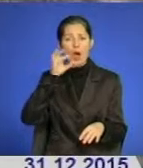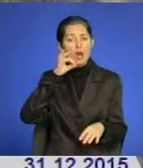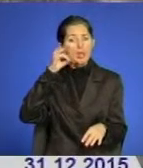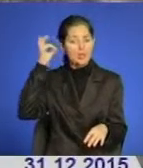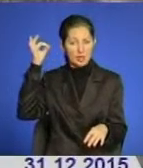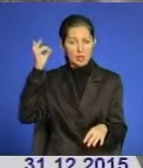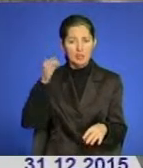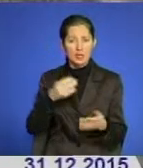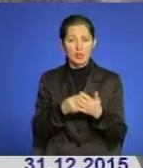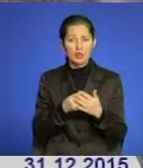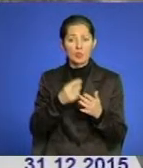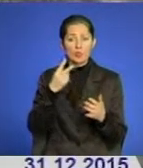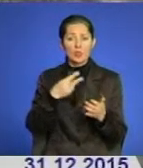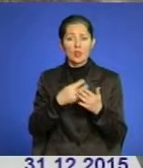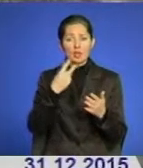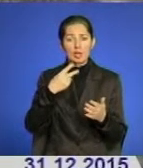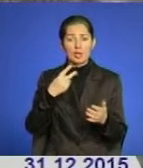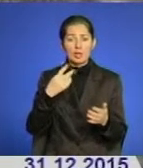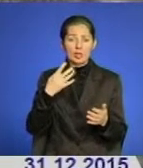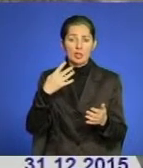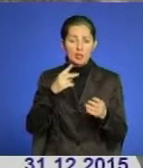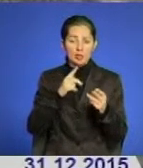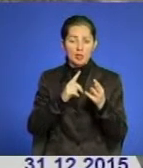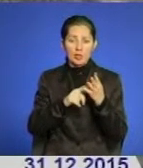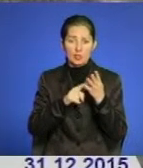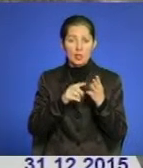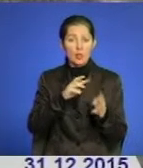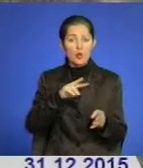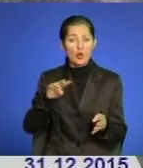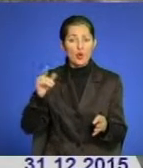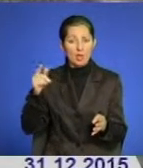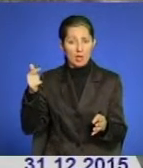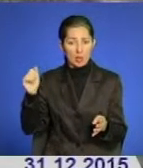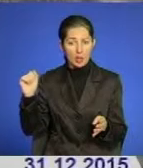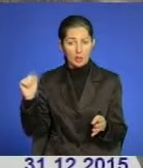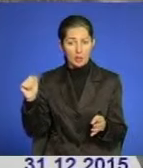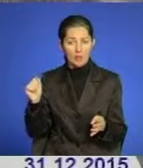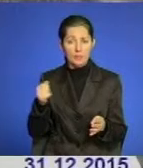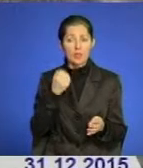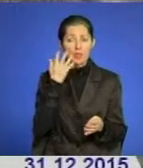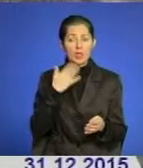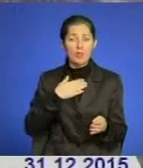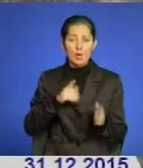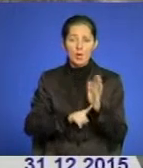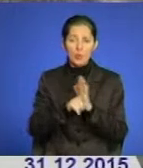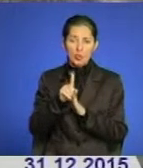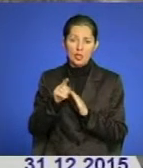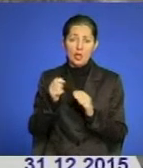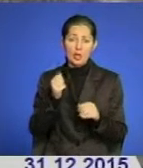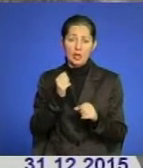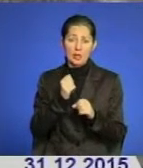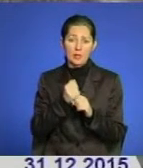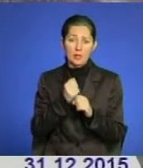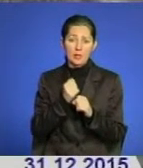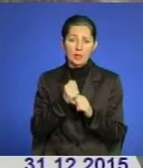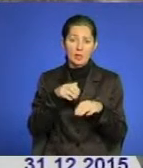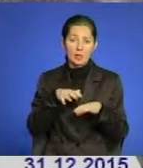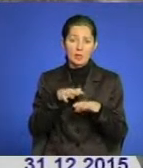почали сортувати шкурки і почали калібрувати, ми виявили нестачу